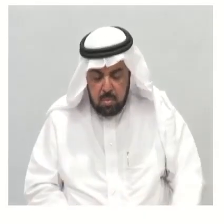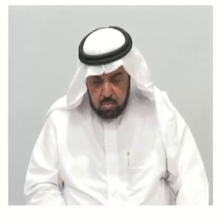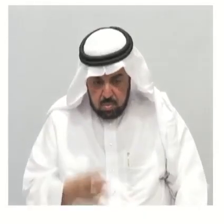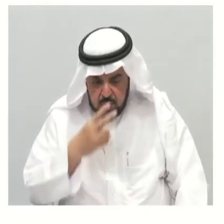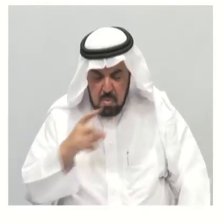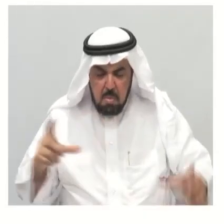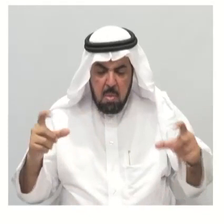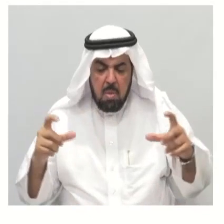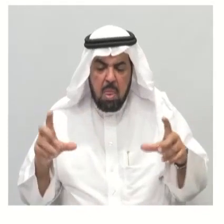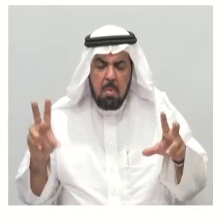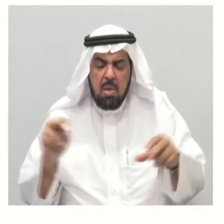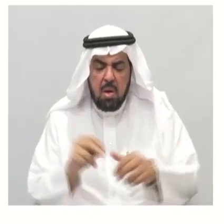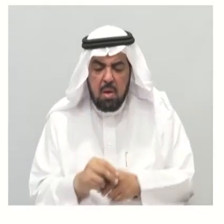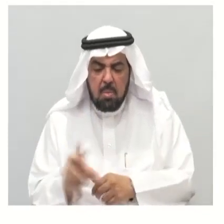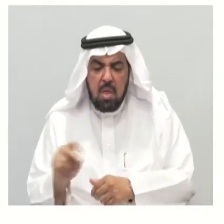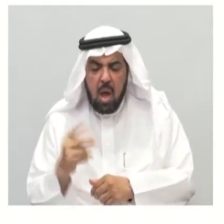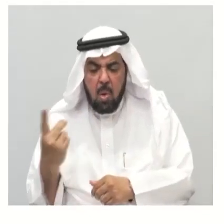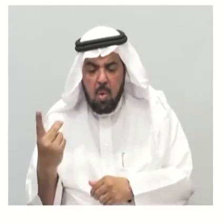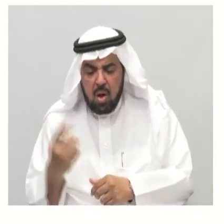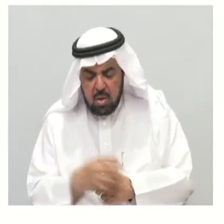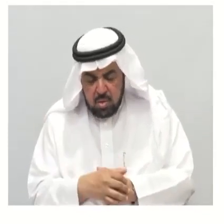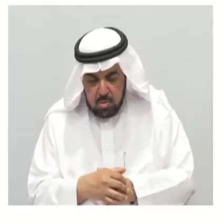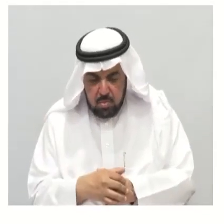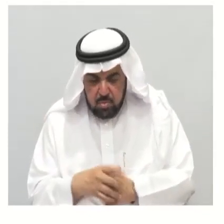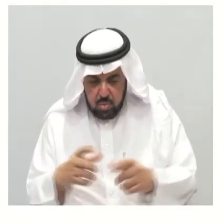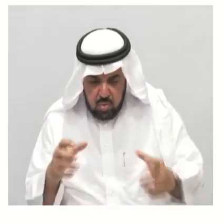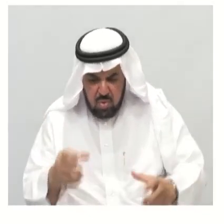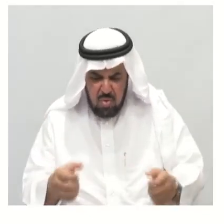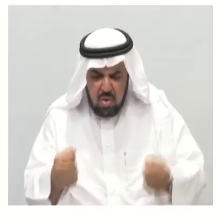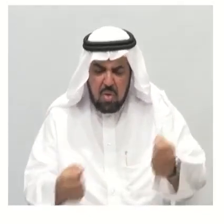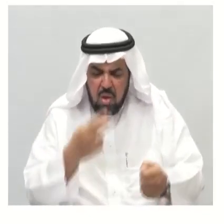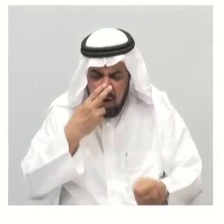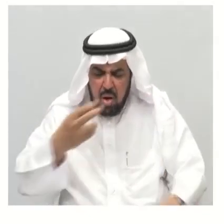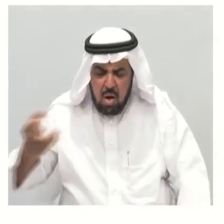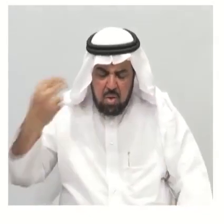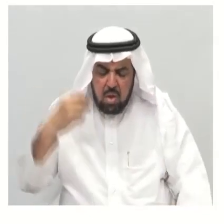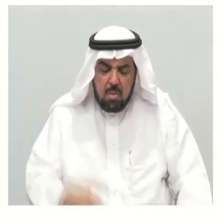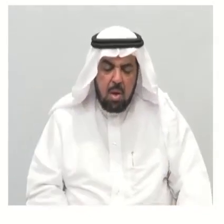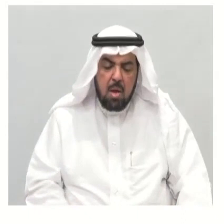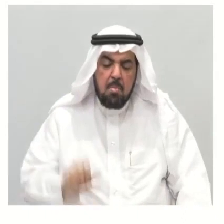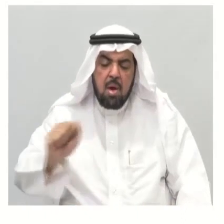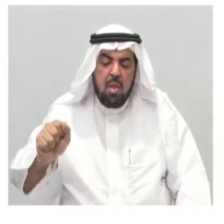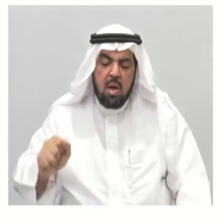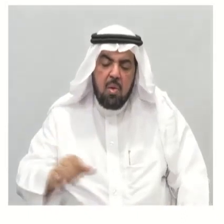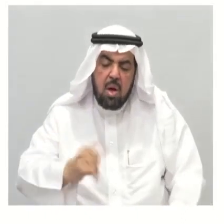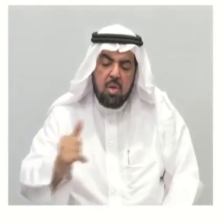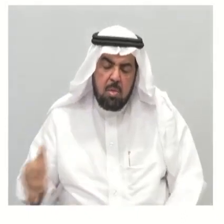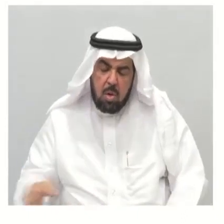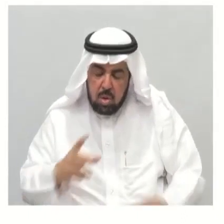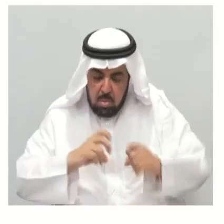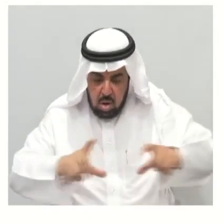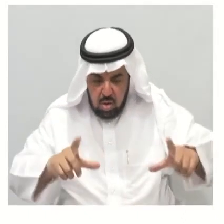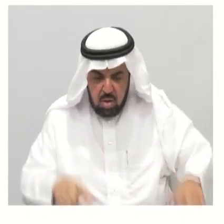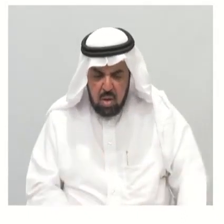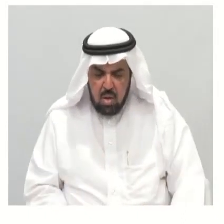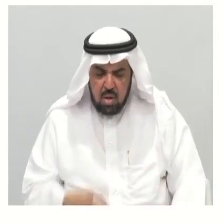لنذكر أمثلة الآن. مثال رقم 1، لاحظ هذه السيارة بعض خواص المواد التي يمكن ملاحظتها